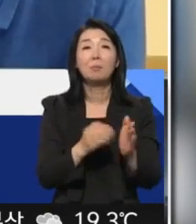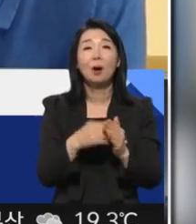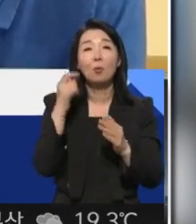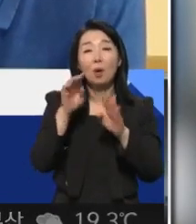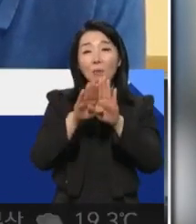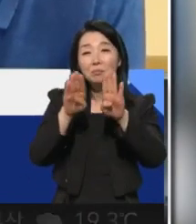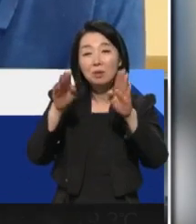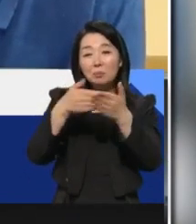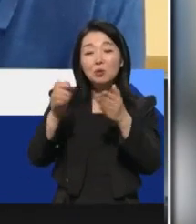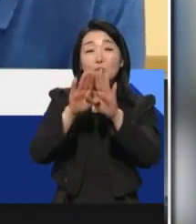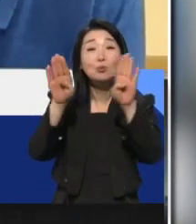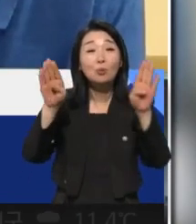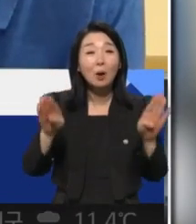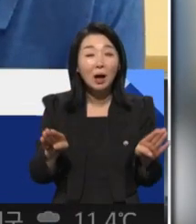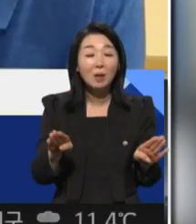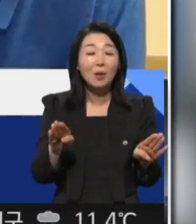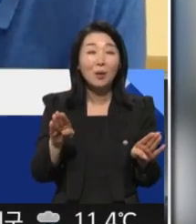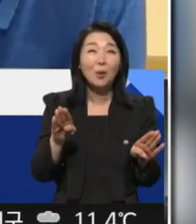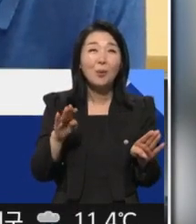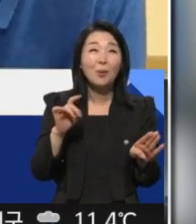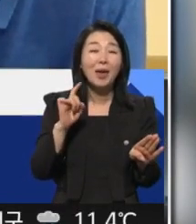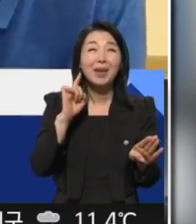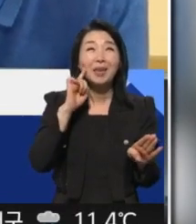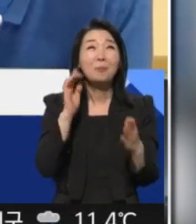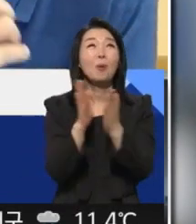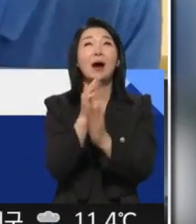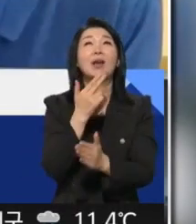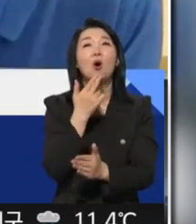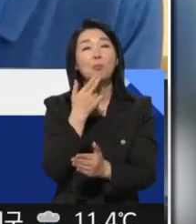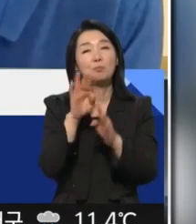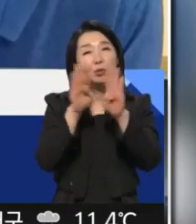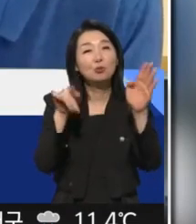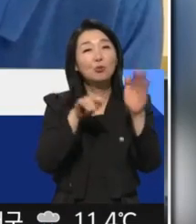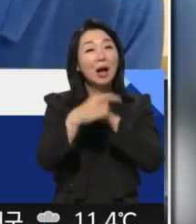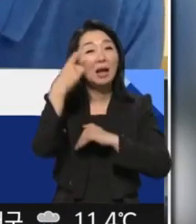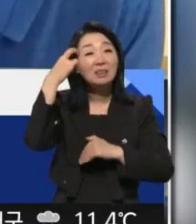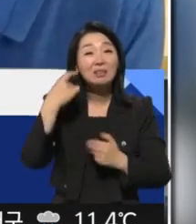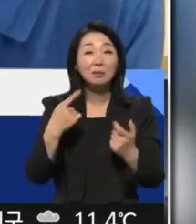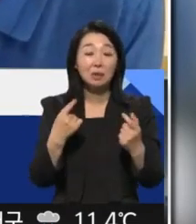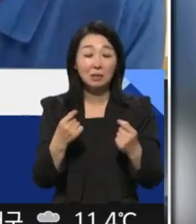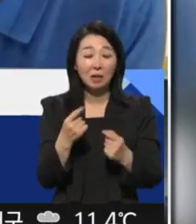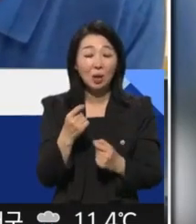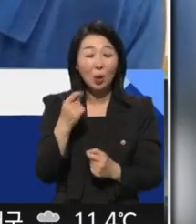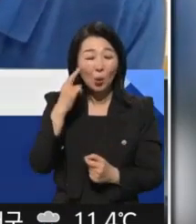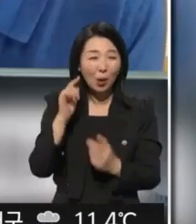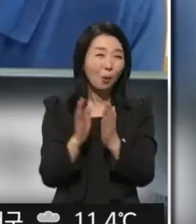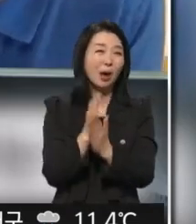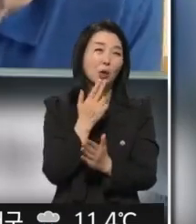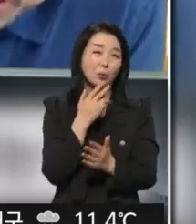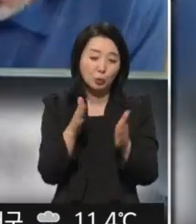미술관 아주 그 장식이 없는 미술관 같은데 들어간 느낌이었어. 거의 미니멀리즘으로 해놨더라고요.